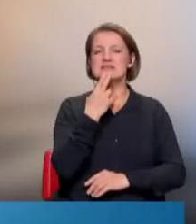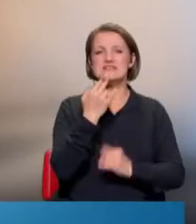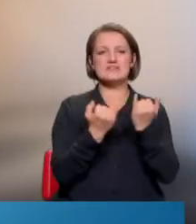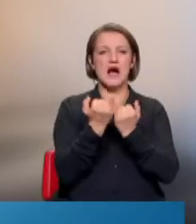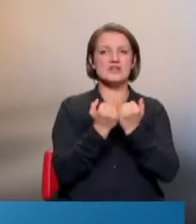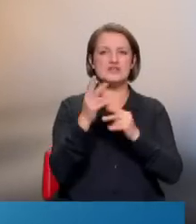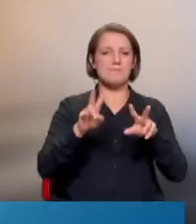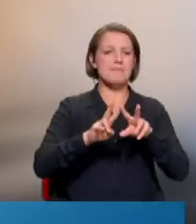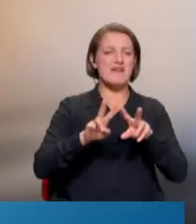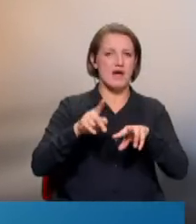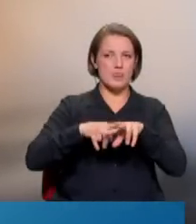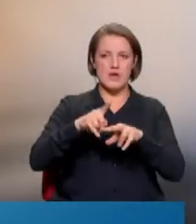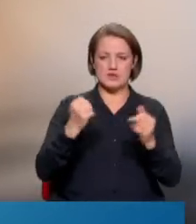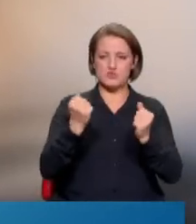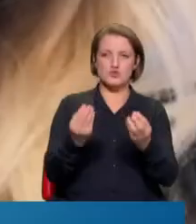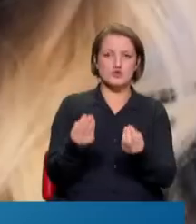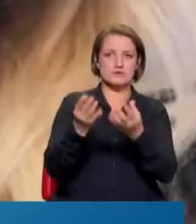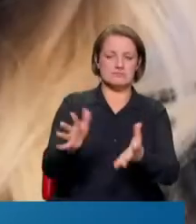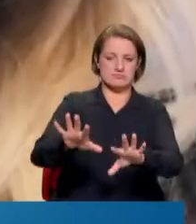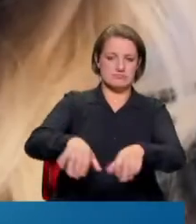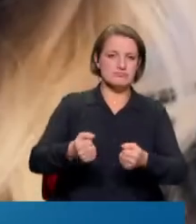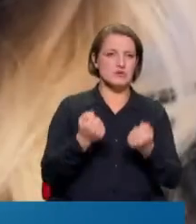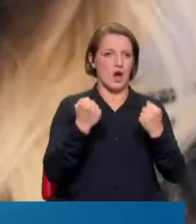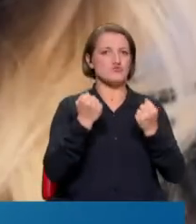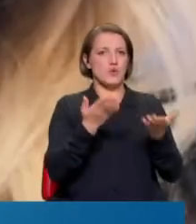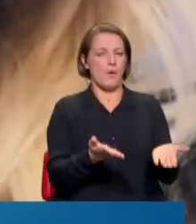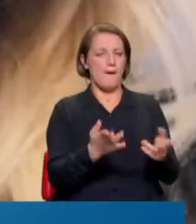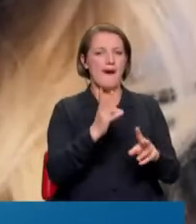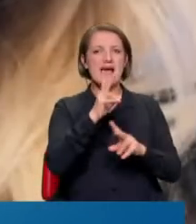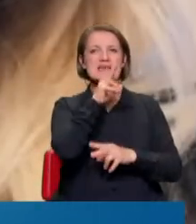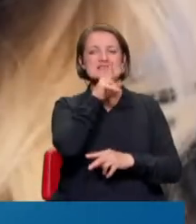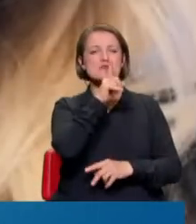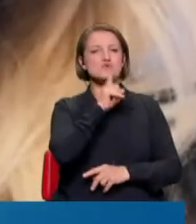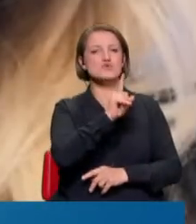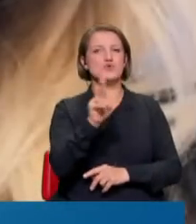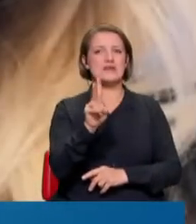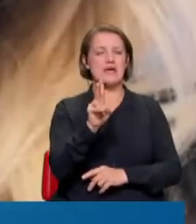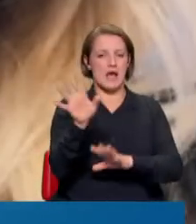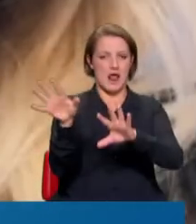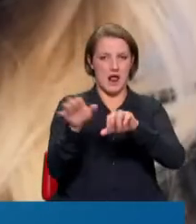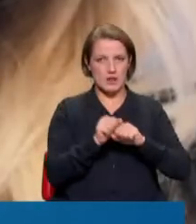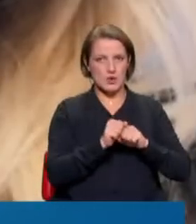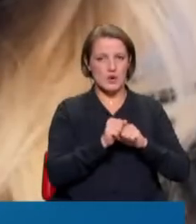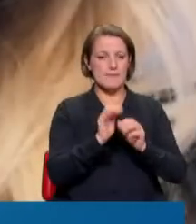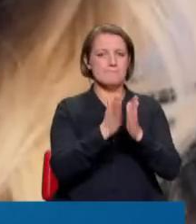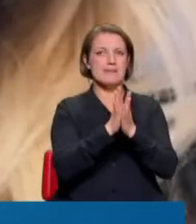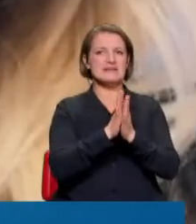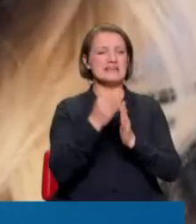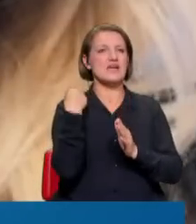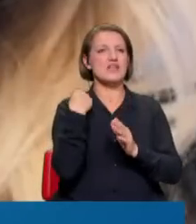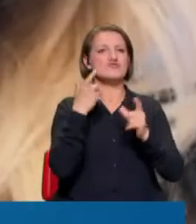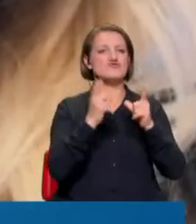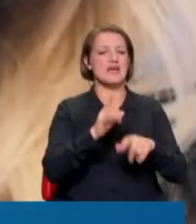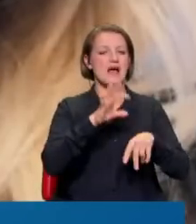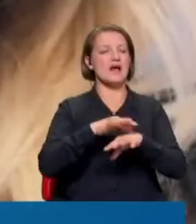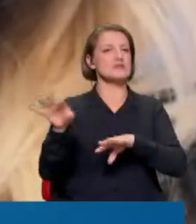kız kardeşi Merve Ateş sağ çıkarıldı İskenderun acil 112 alıyor Mersin Yenişehir hastanesi'